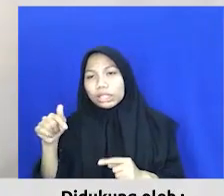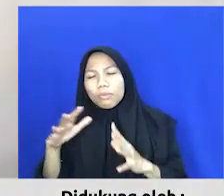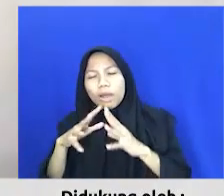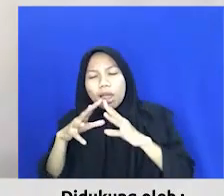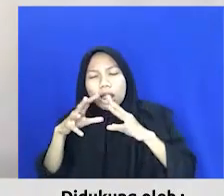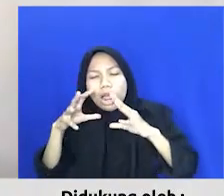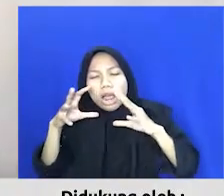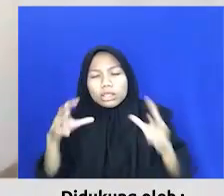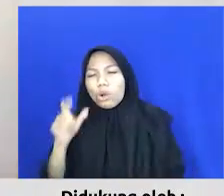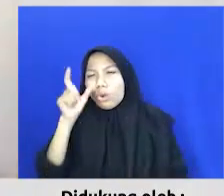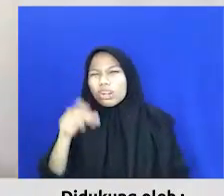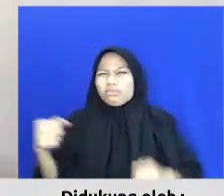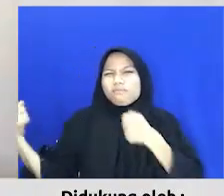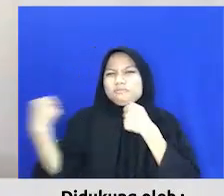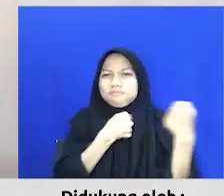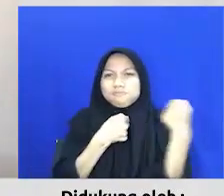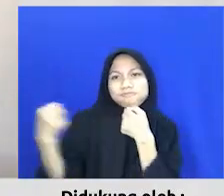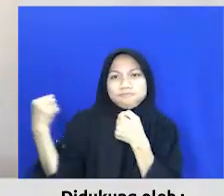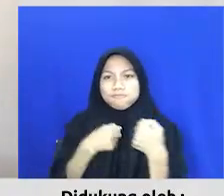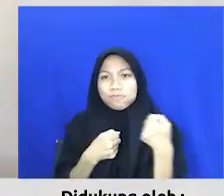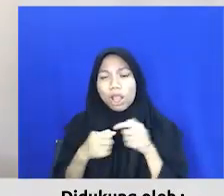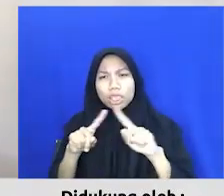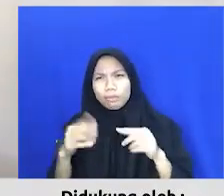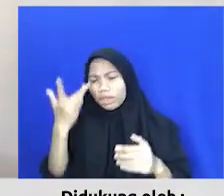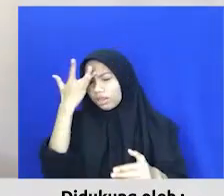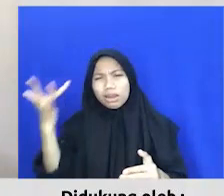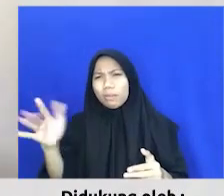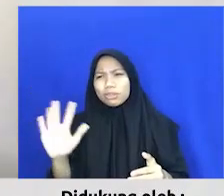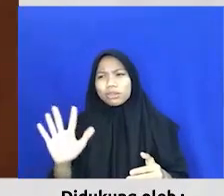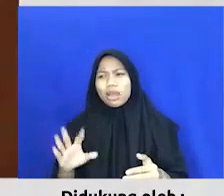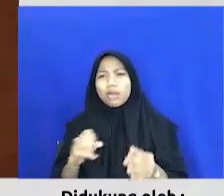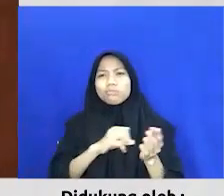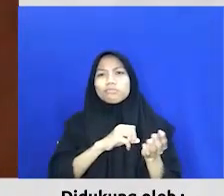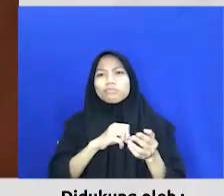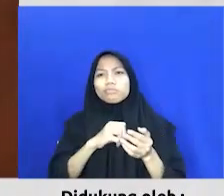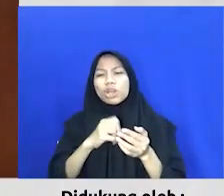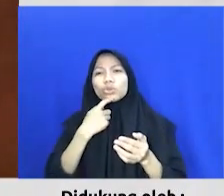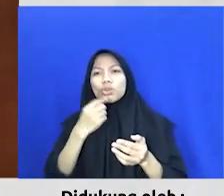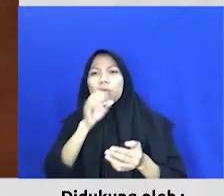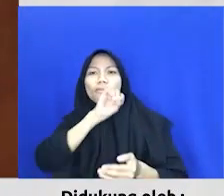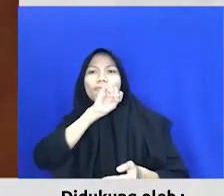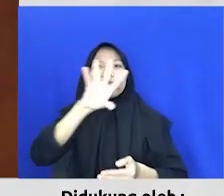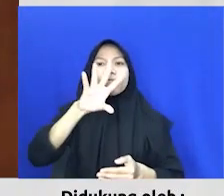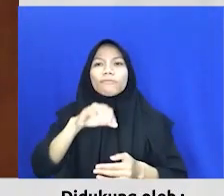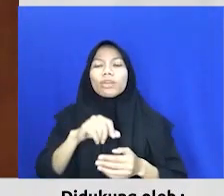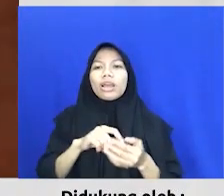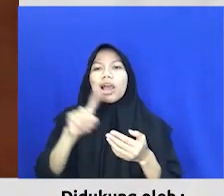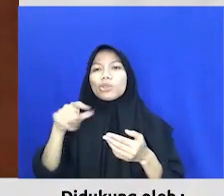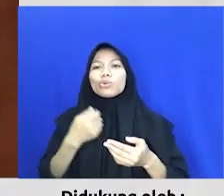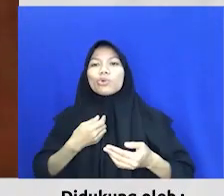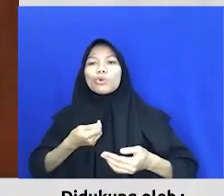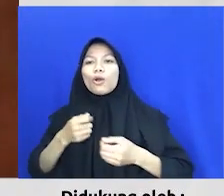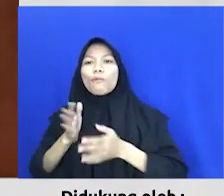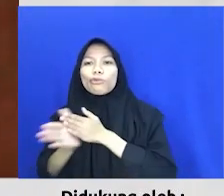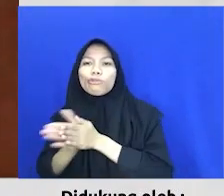kan ya, ya, ya kan? Ya. Sekarang nah, orang mana yang menyebutkan misalnya 6 jam di Jogja itu bahwa